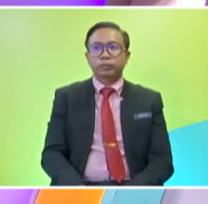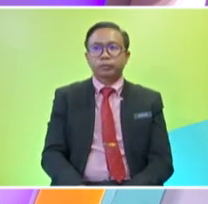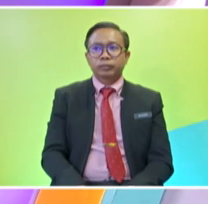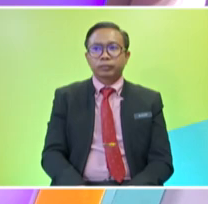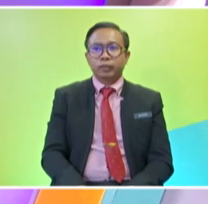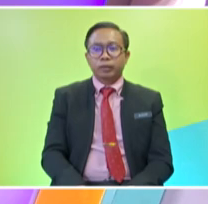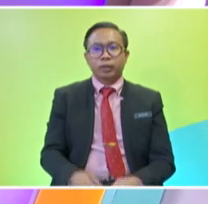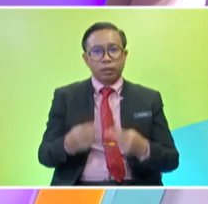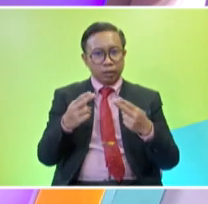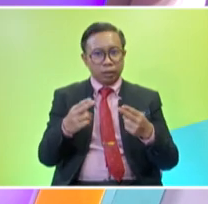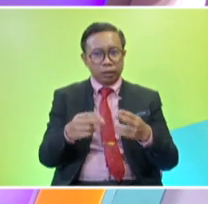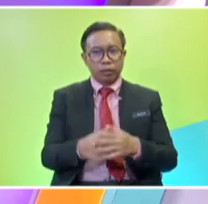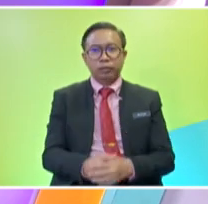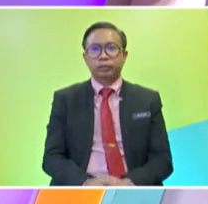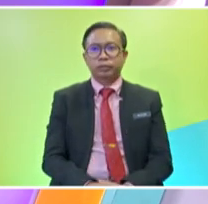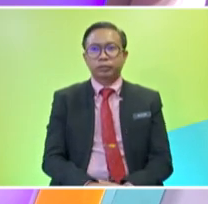ganjaran